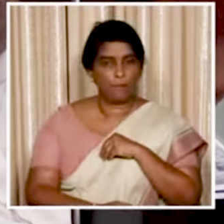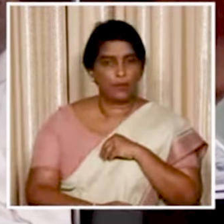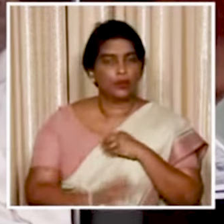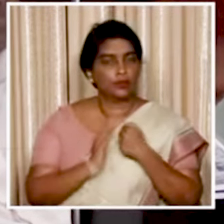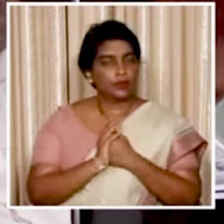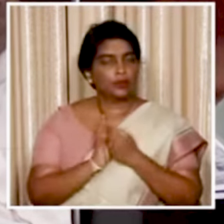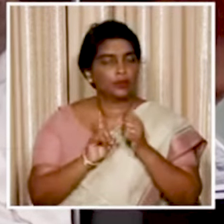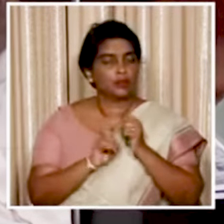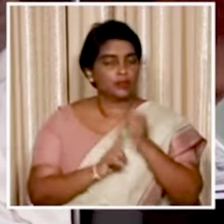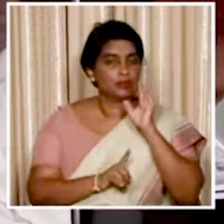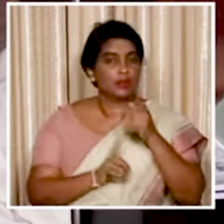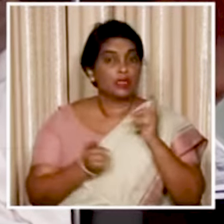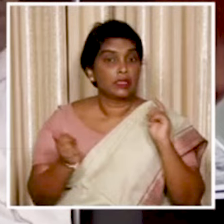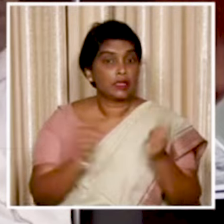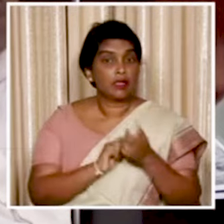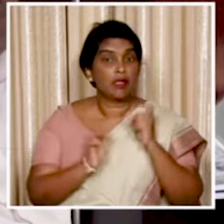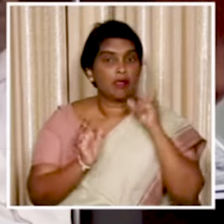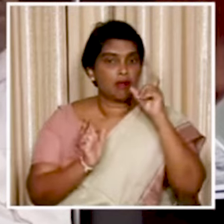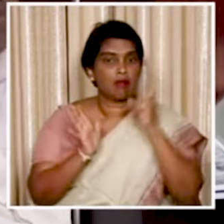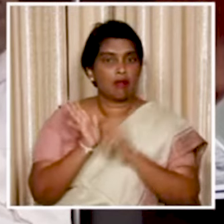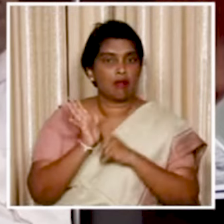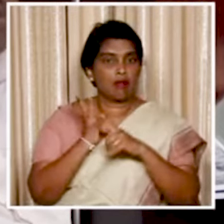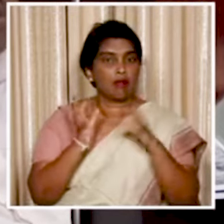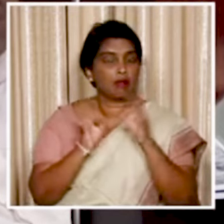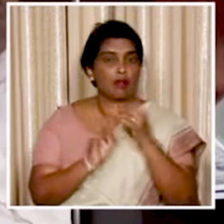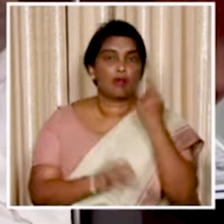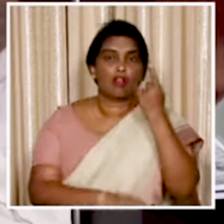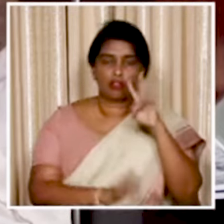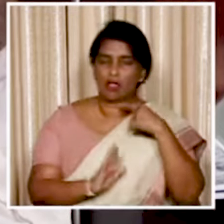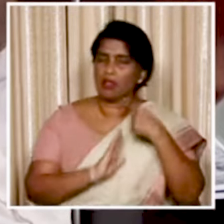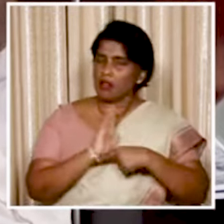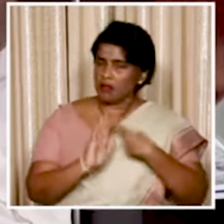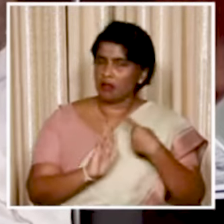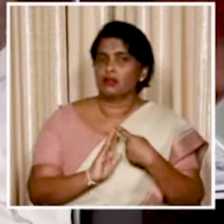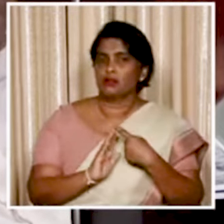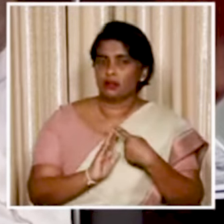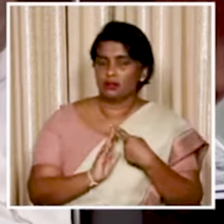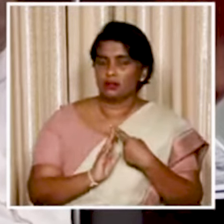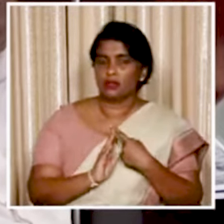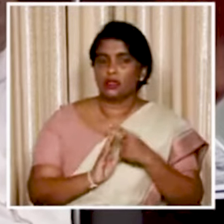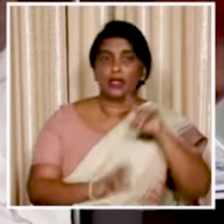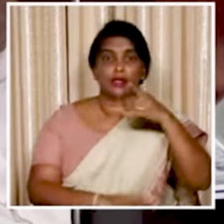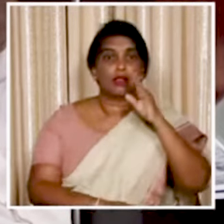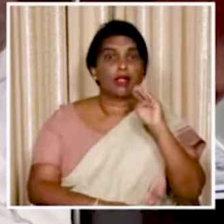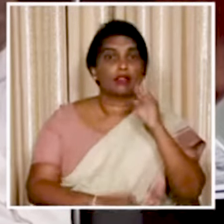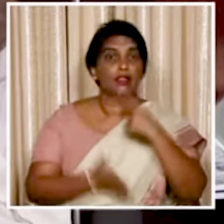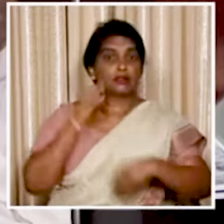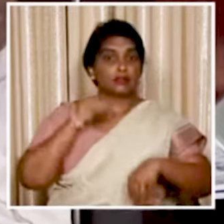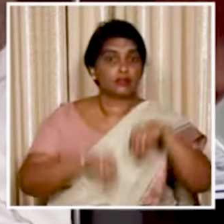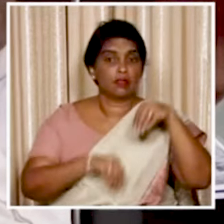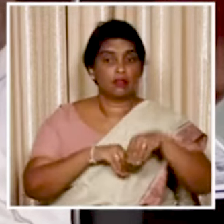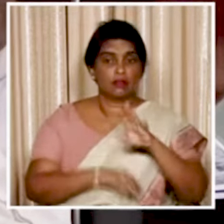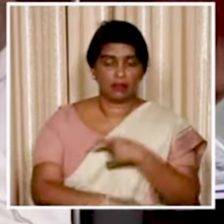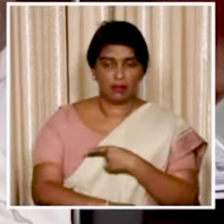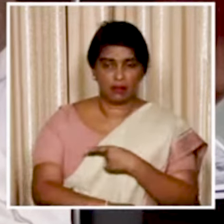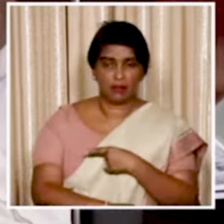ගරු සභාපතිතුමනේ ක්‍රිකට් ගහන්න ක්ලබ් 12යි. මුළු ලංකාවේම 140ක් ඡන්ද දෙනවා.